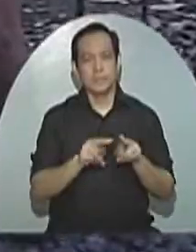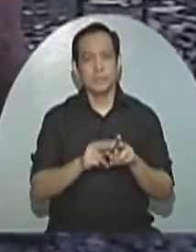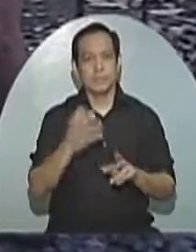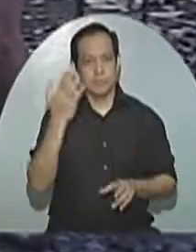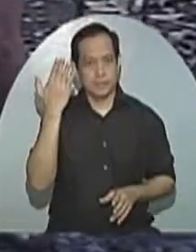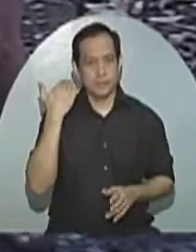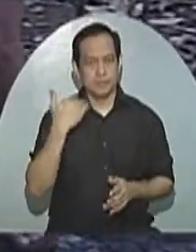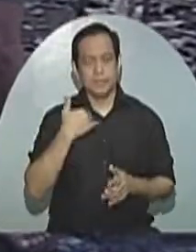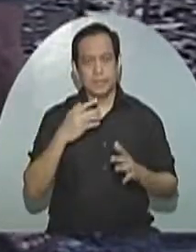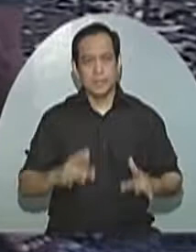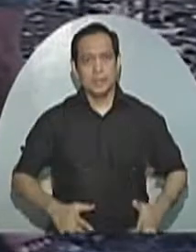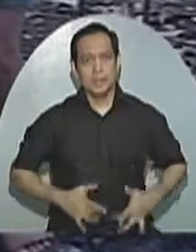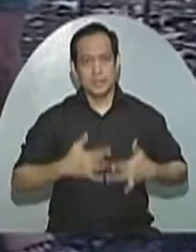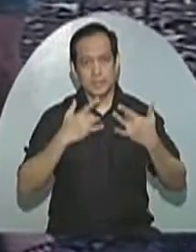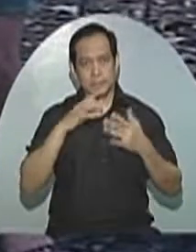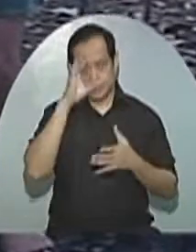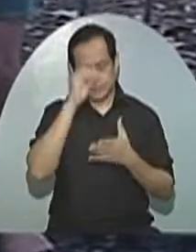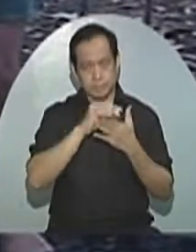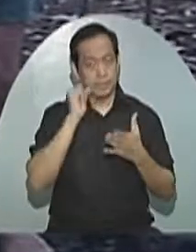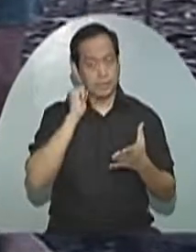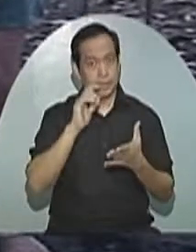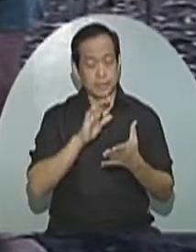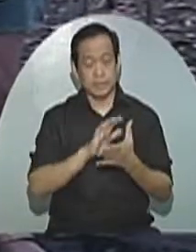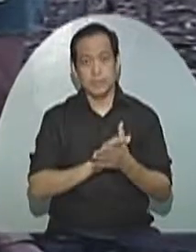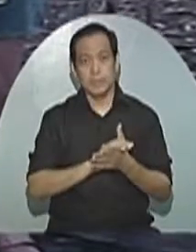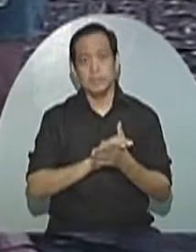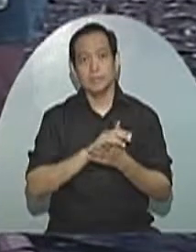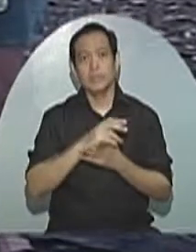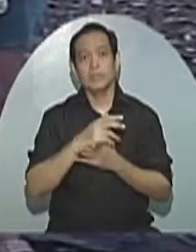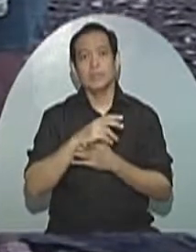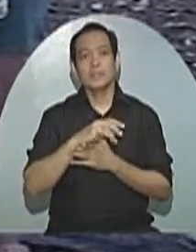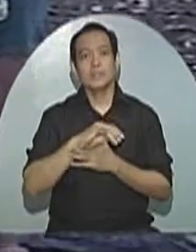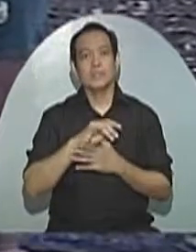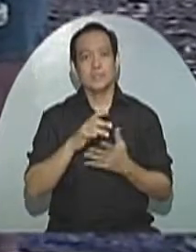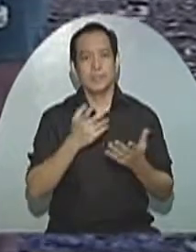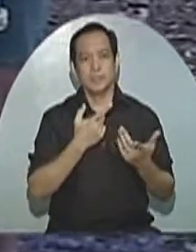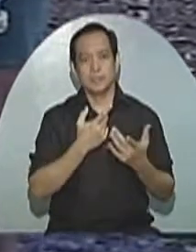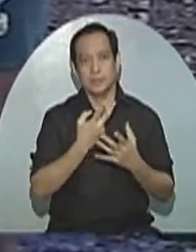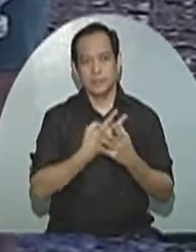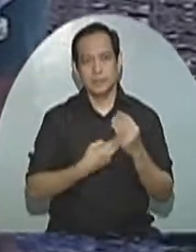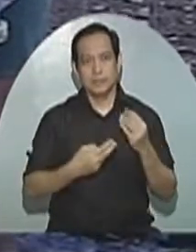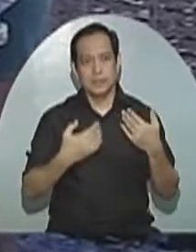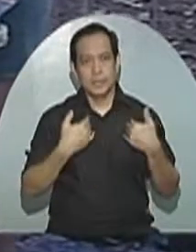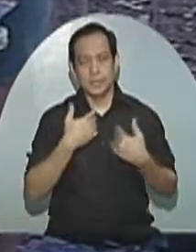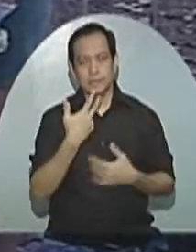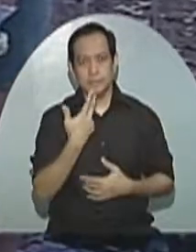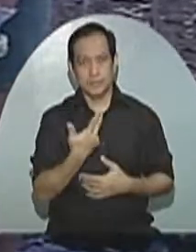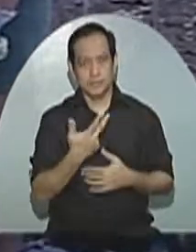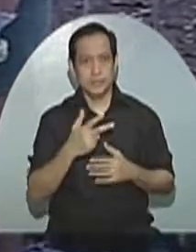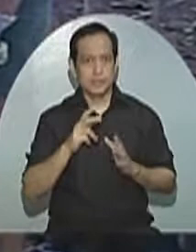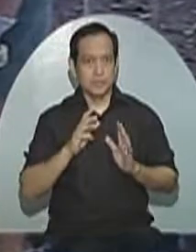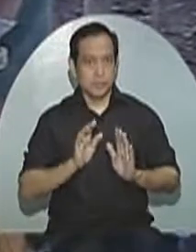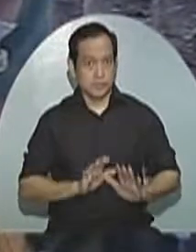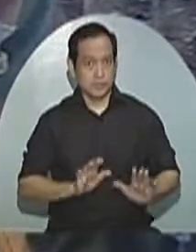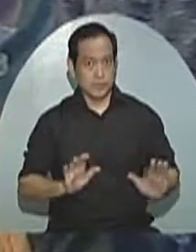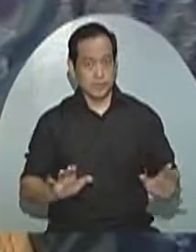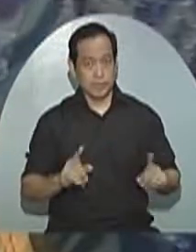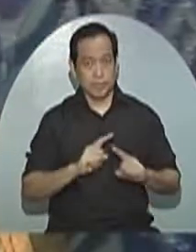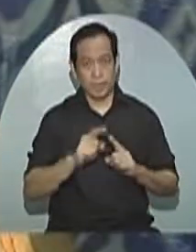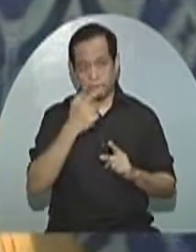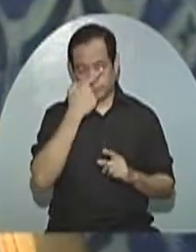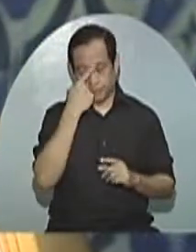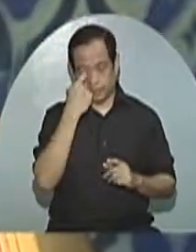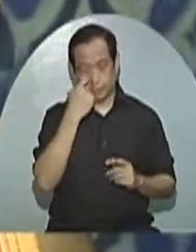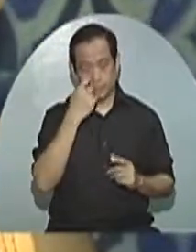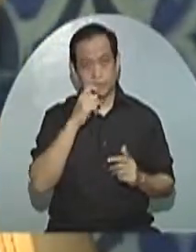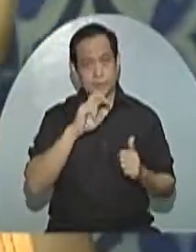Normal noon ang pamumuhay ng mag-asawang si Hilson at Diana Belarmino. Sila ay mayroon tatlong anak. Ngunit